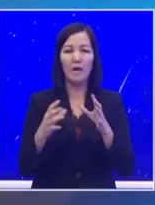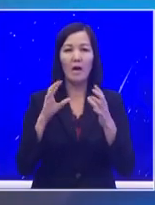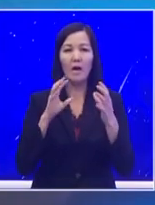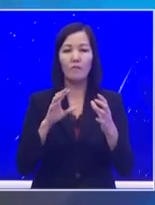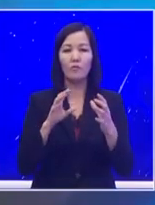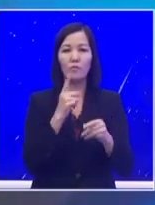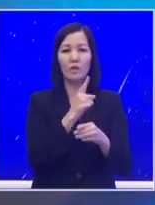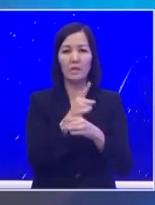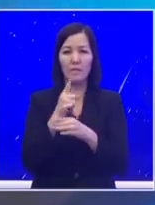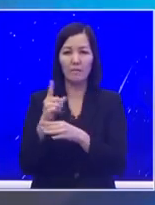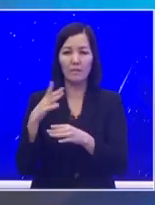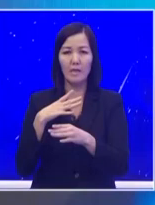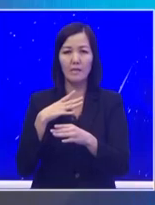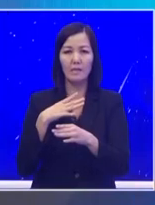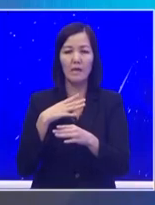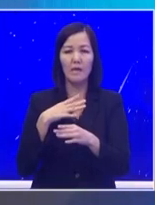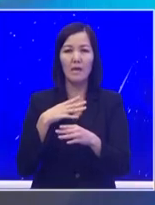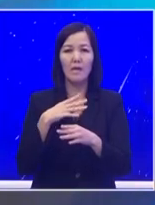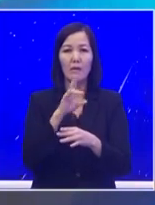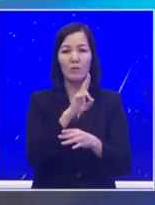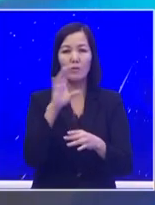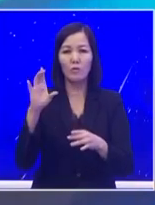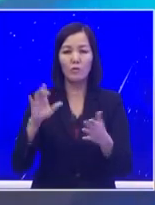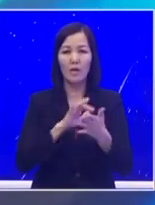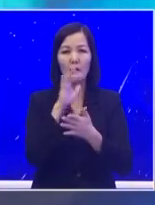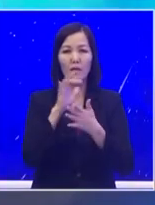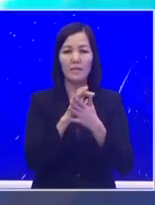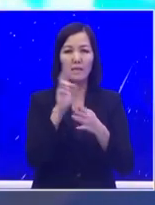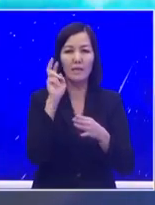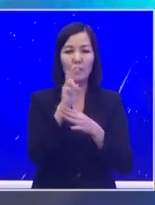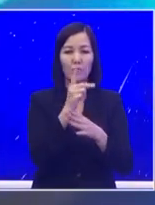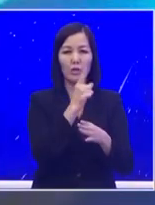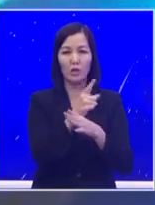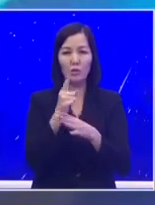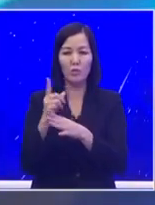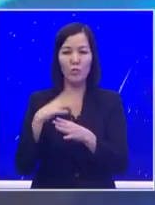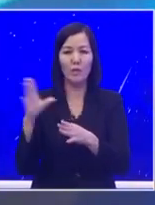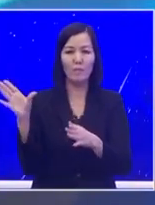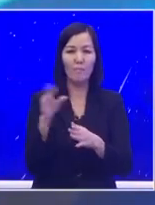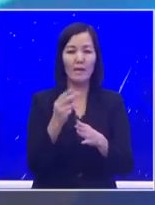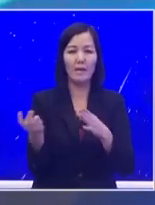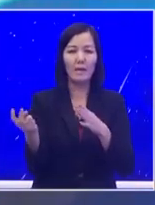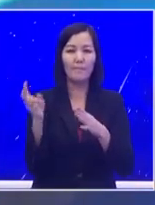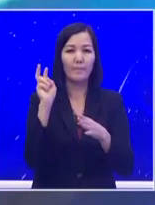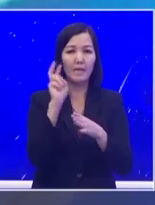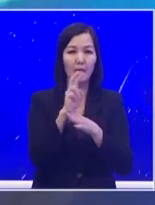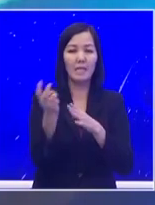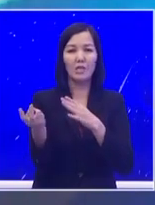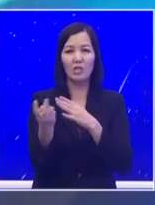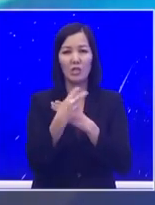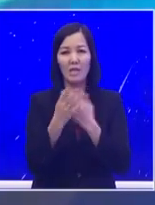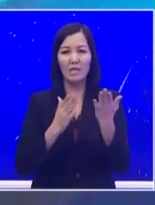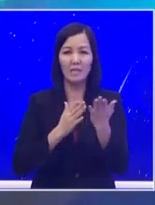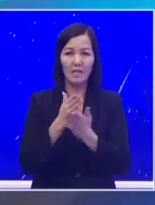салынды. Елорда аумағына кіріп шығатын жерлерде шектеу қойылады. Сонымен барлық осы кіріп шығатын жерлерде